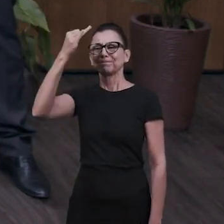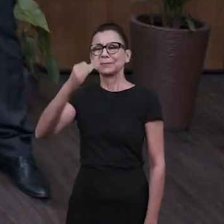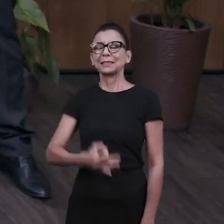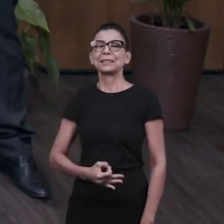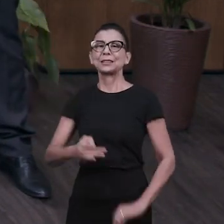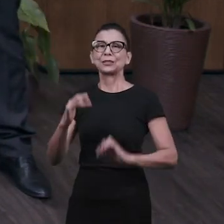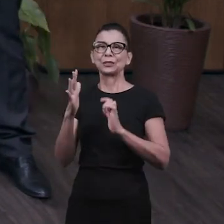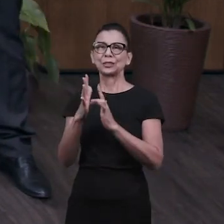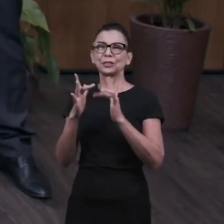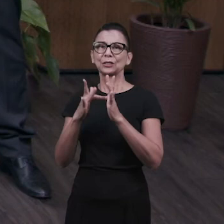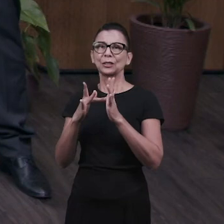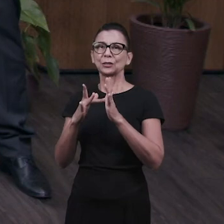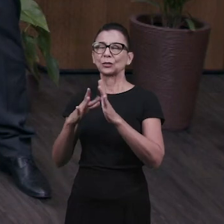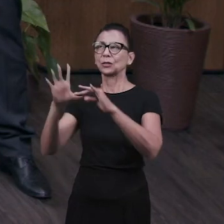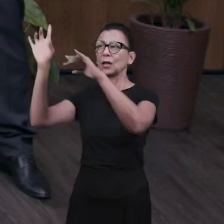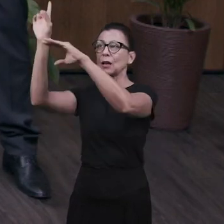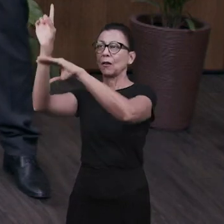fidèles,